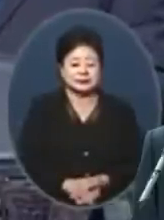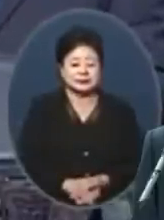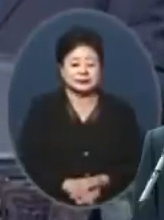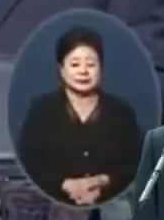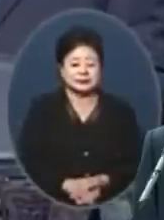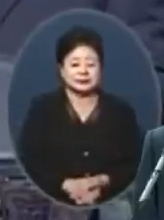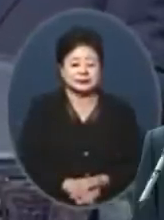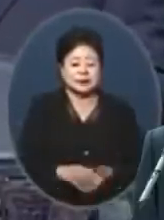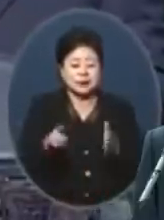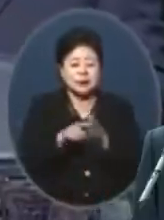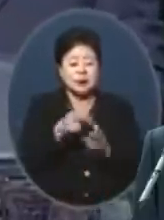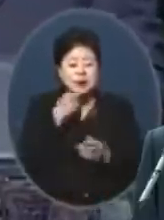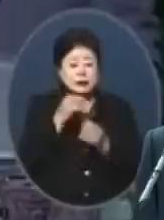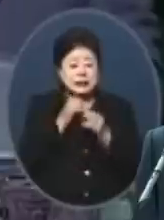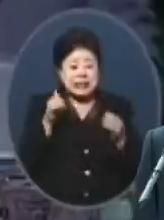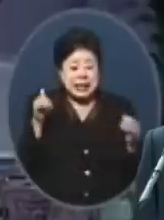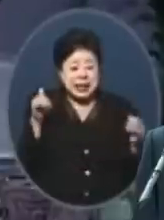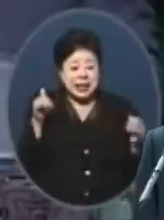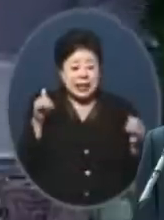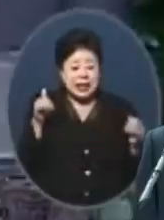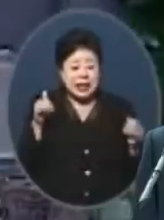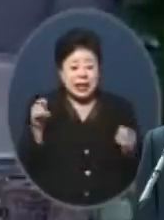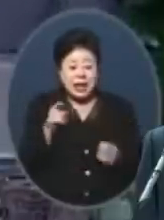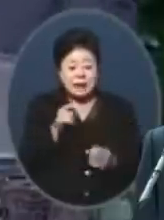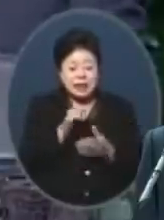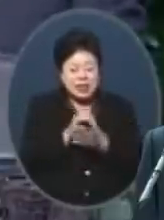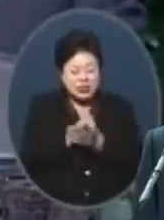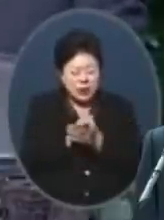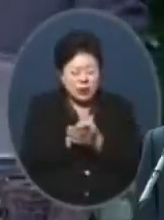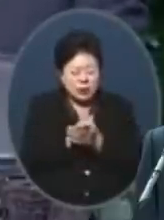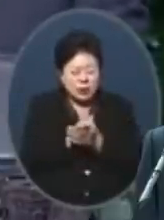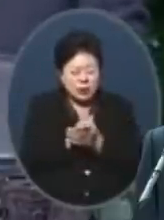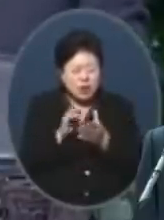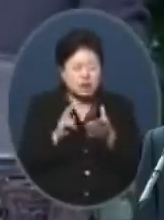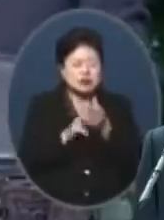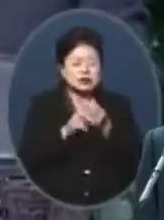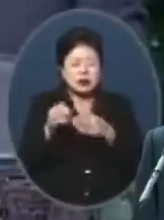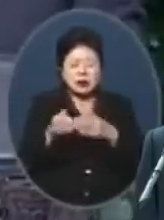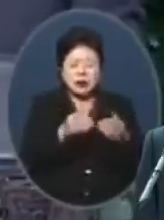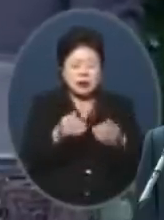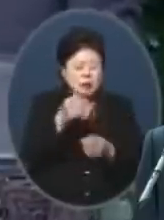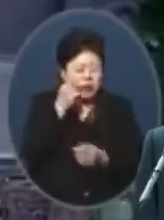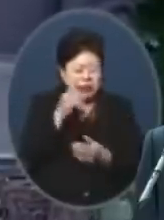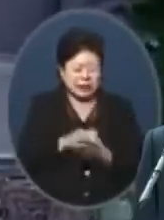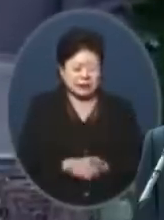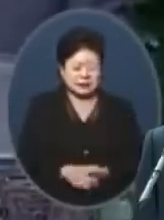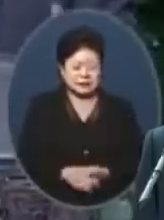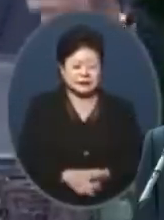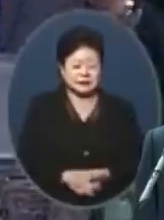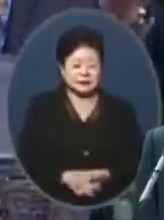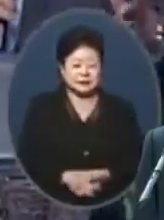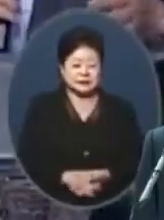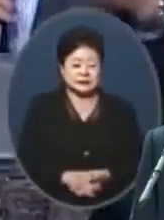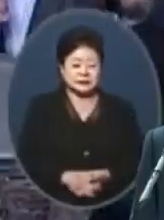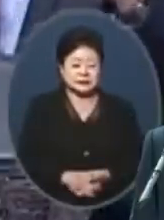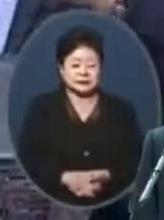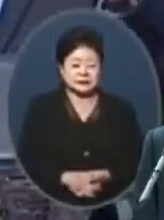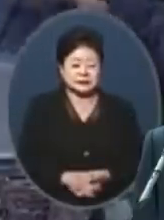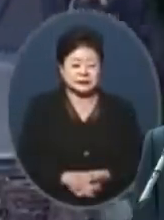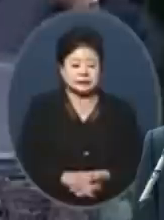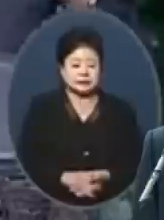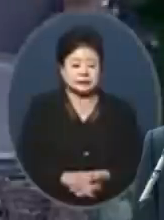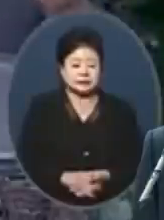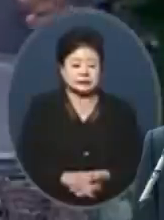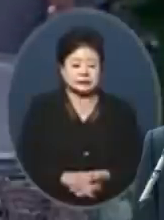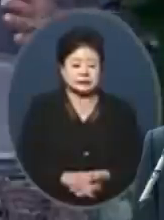us. 믿음이 없는 사람은 아무리 기도해도 기적을 체험할 수 없습니다. People who have no faith, it doesn't